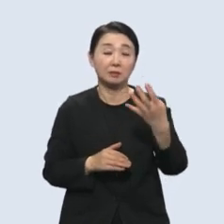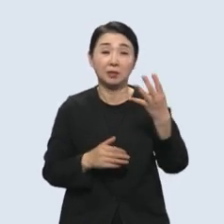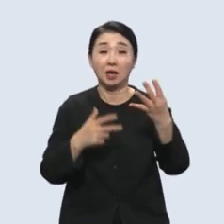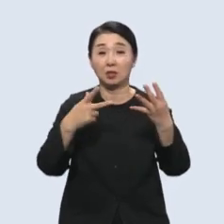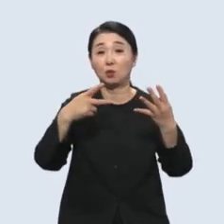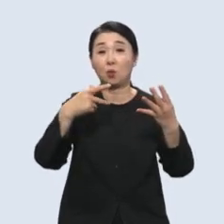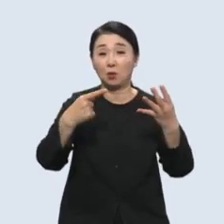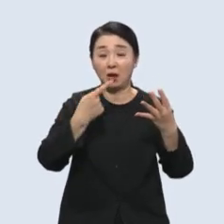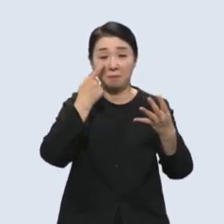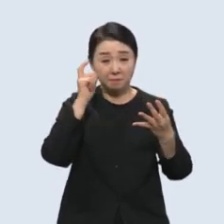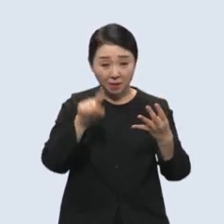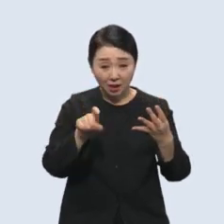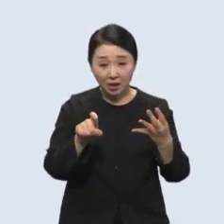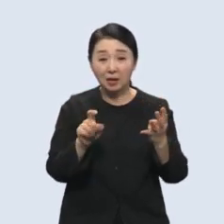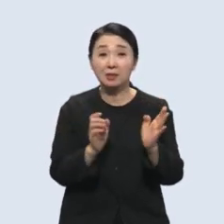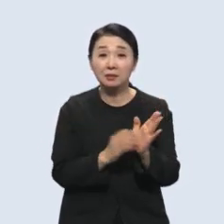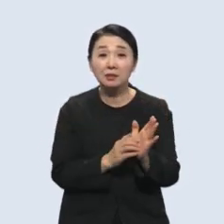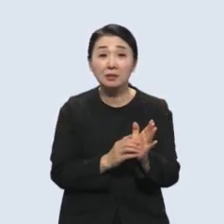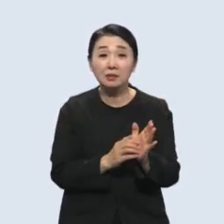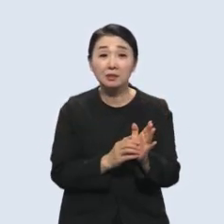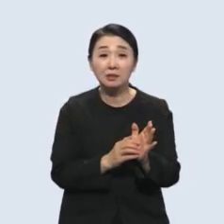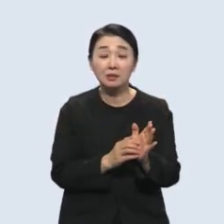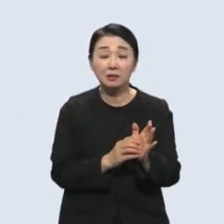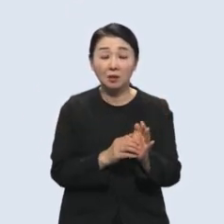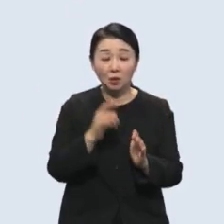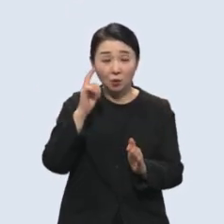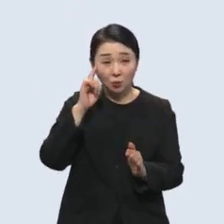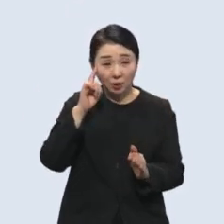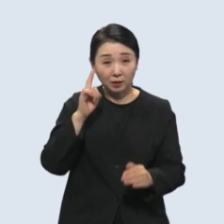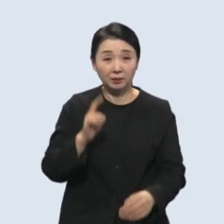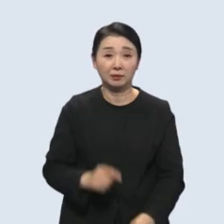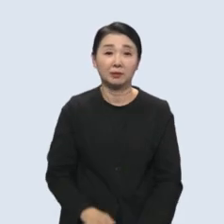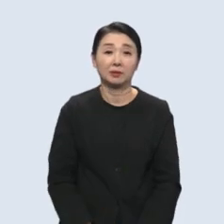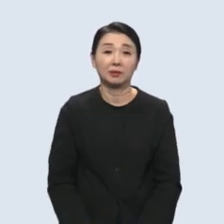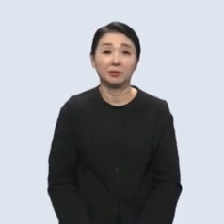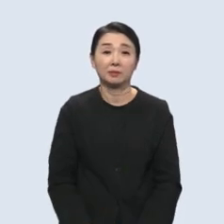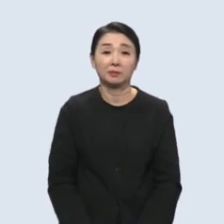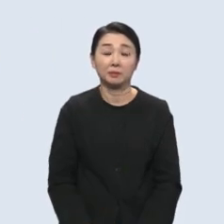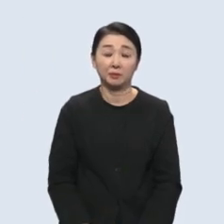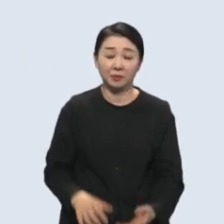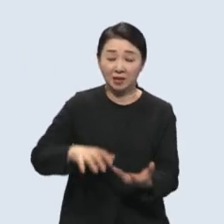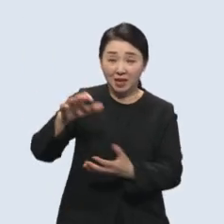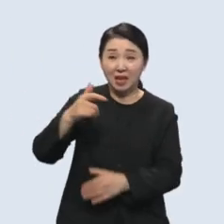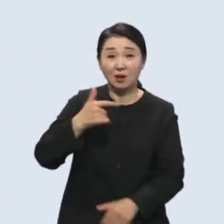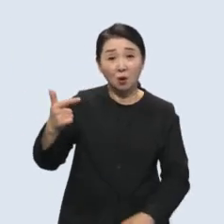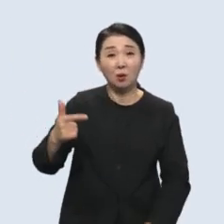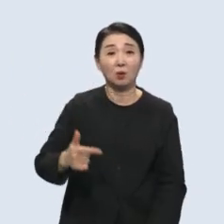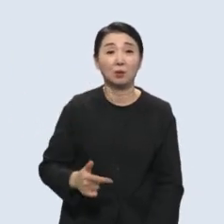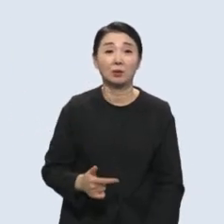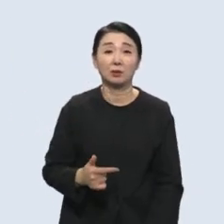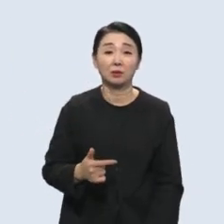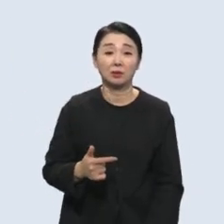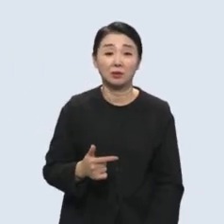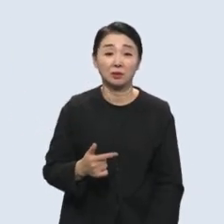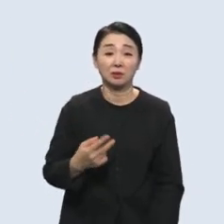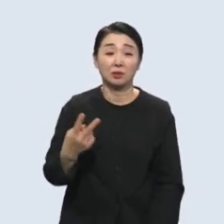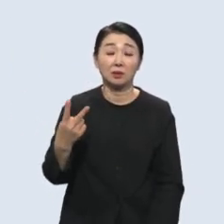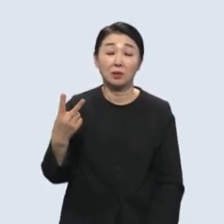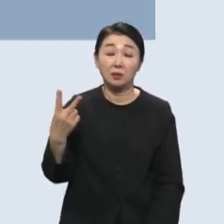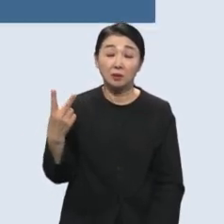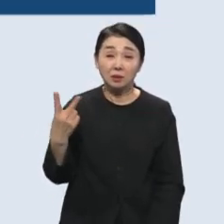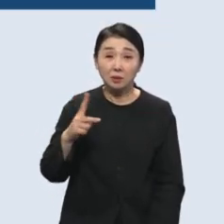것은 아마 지금 그 두 번째로 가장 큰이 양이 아니겠는가 이런 생각이 됩니다 201 18년도에 그